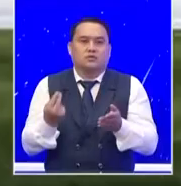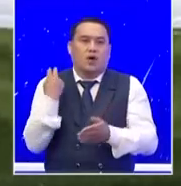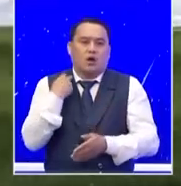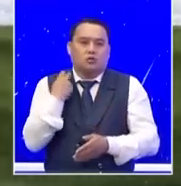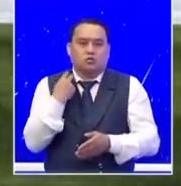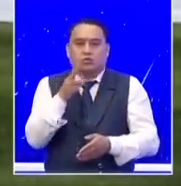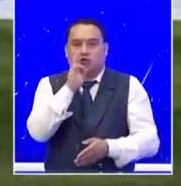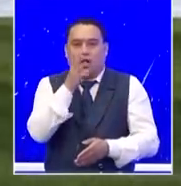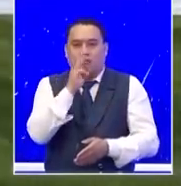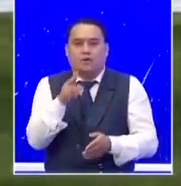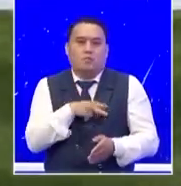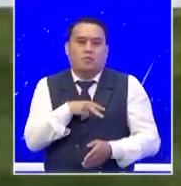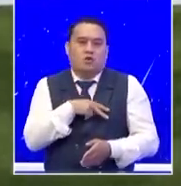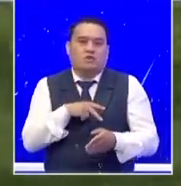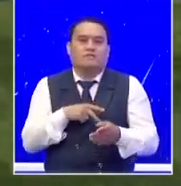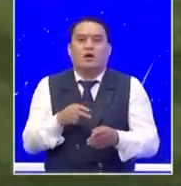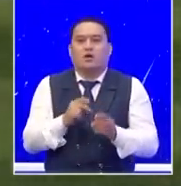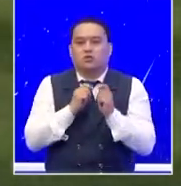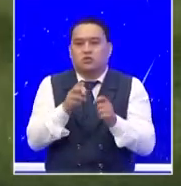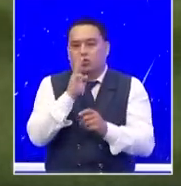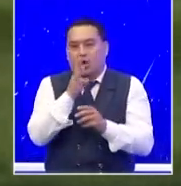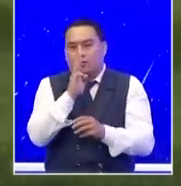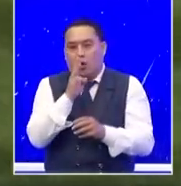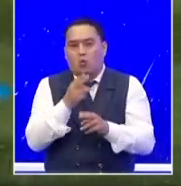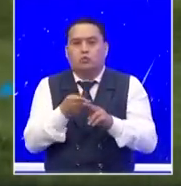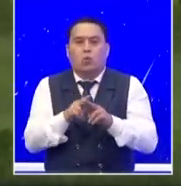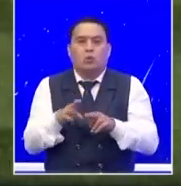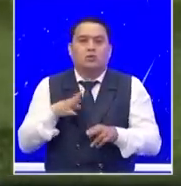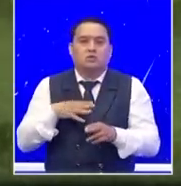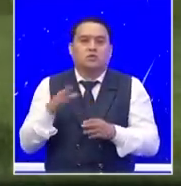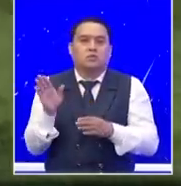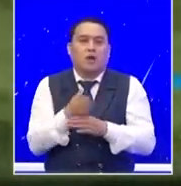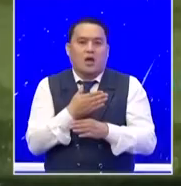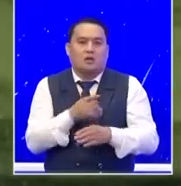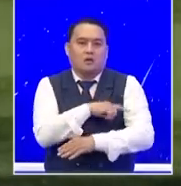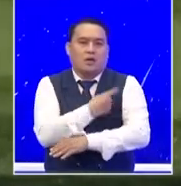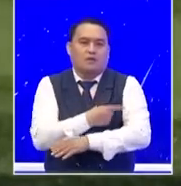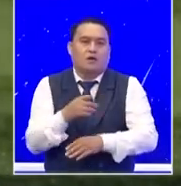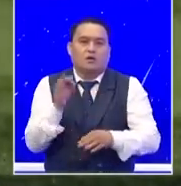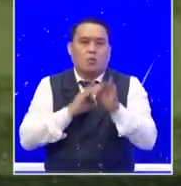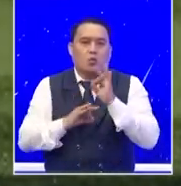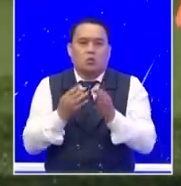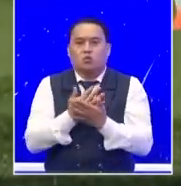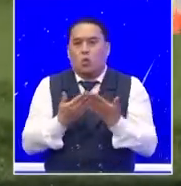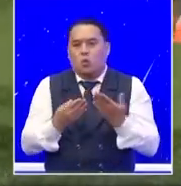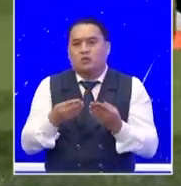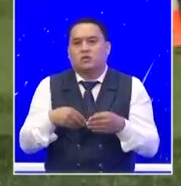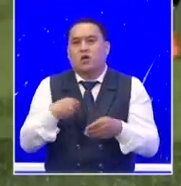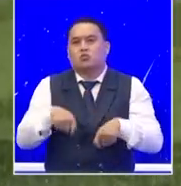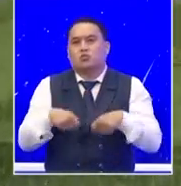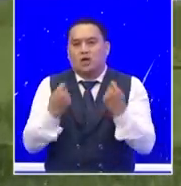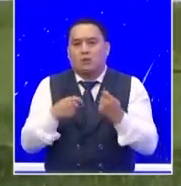должностных окладах, премии, вознаграждений, зарплатах мертвым душам, списании медпрепаратов и прочих финансовых